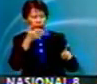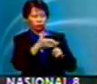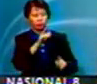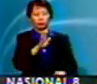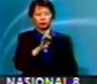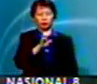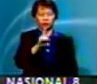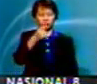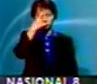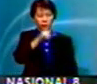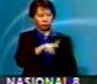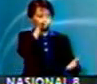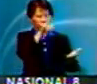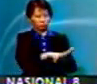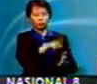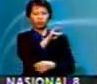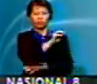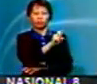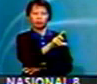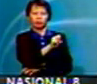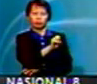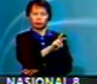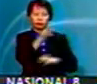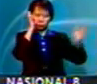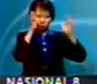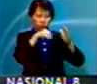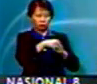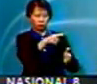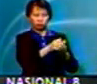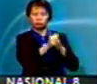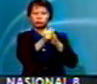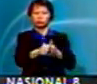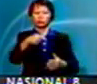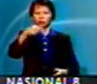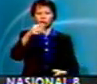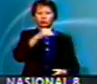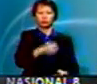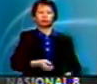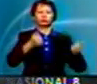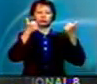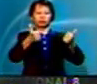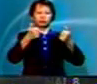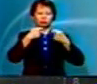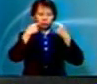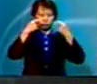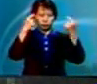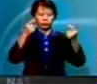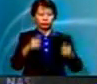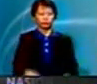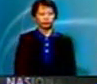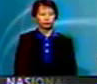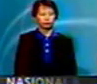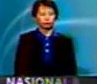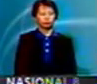BID, untuk mengiktiraf Mazes Energy Malaysia dalam kepimpinan kualiti dan kecemerlangan. Inisiatif